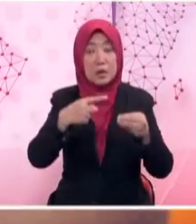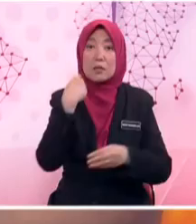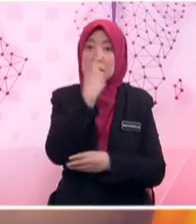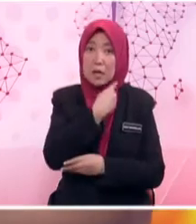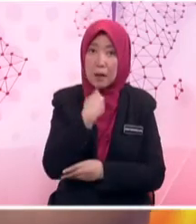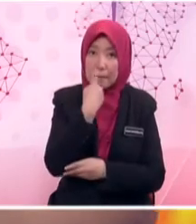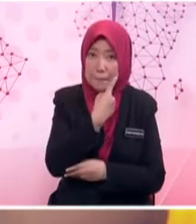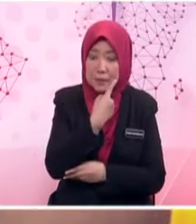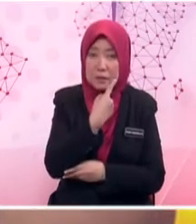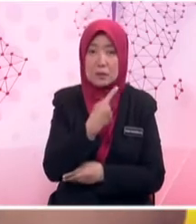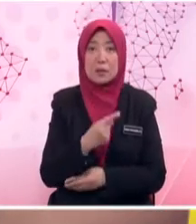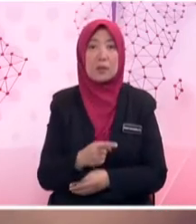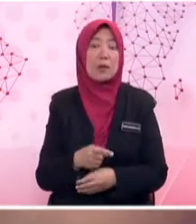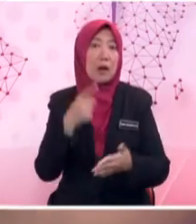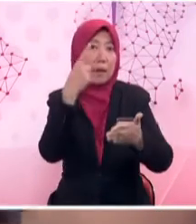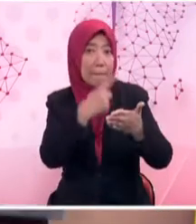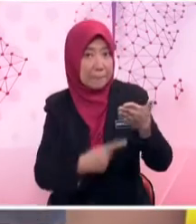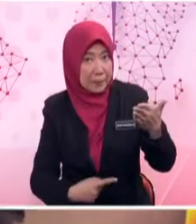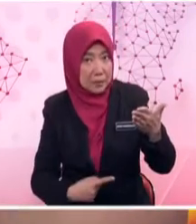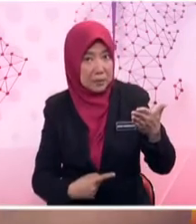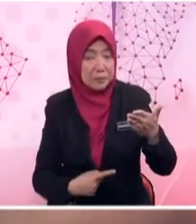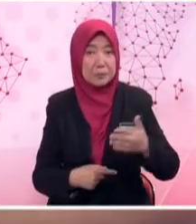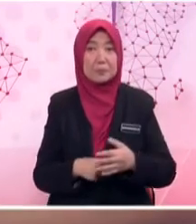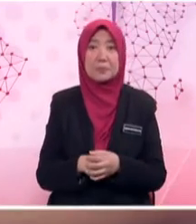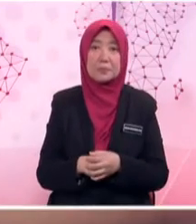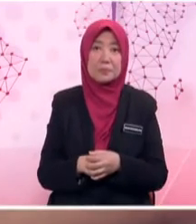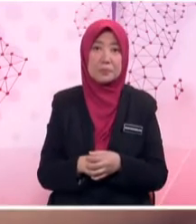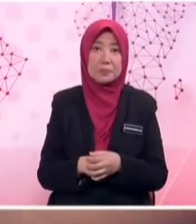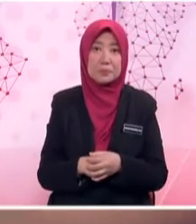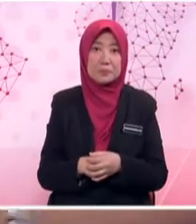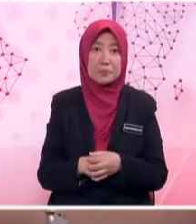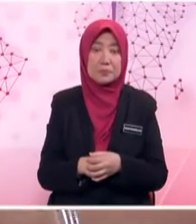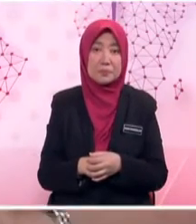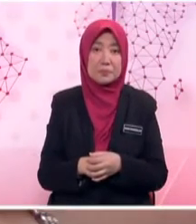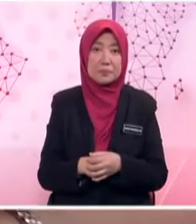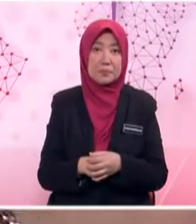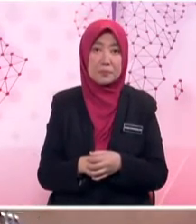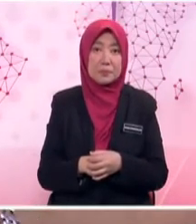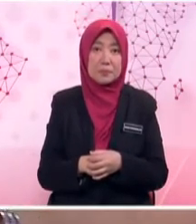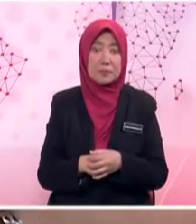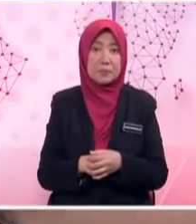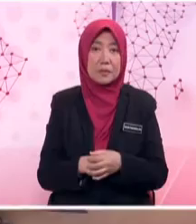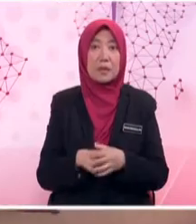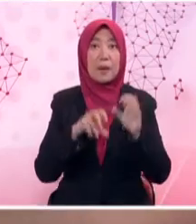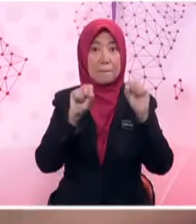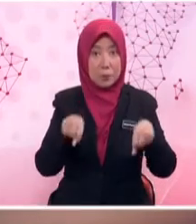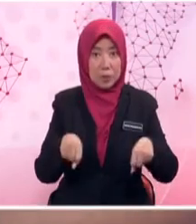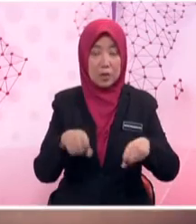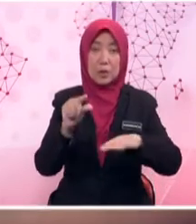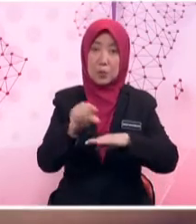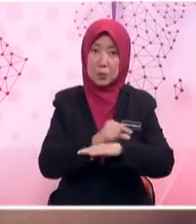bendanya. Kita merujuk kepada siapa ataupun apa. Okey. Ya. Kita boleh gunakan frasa